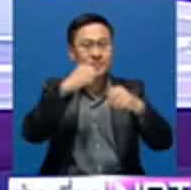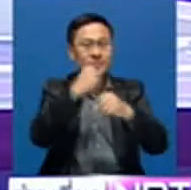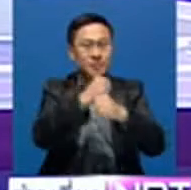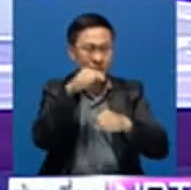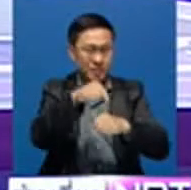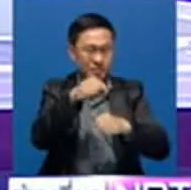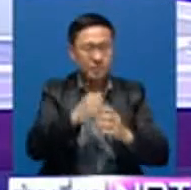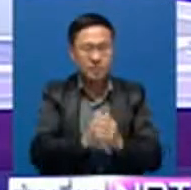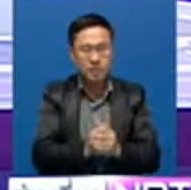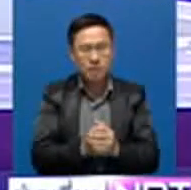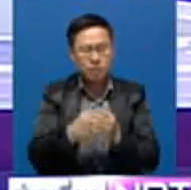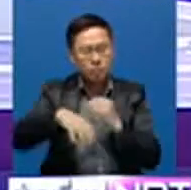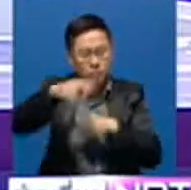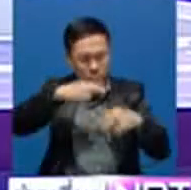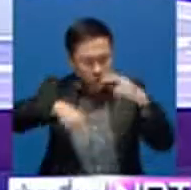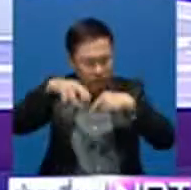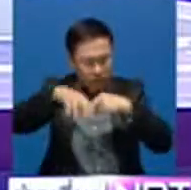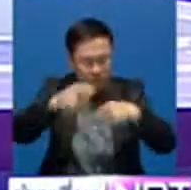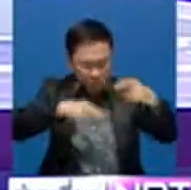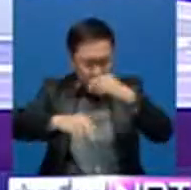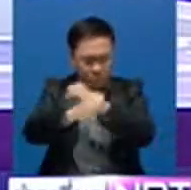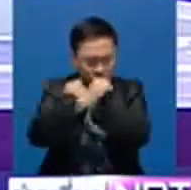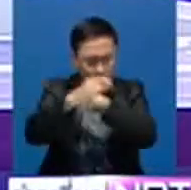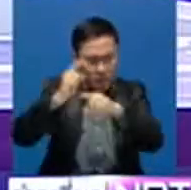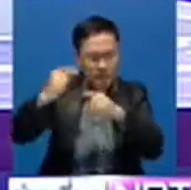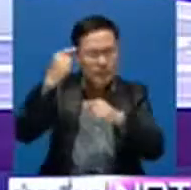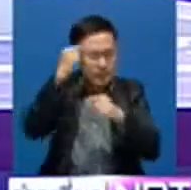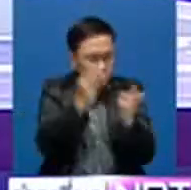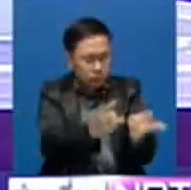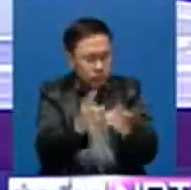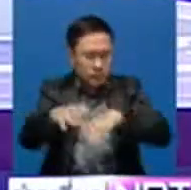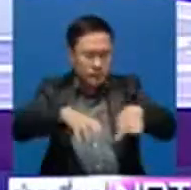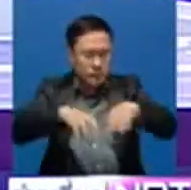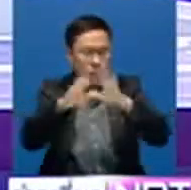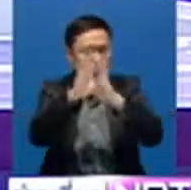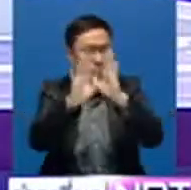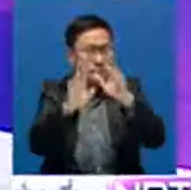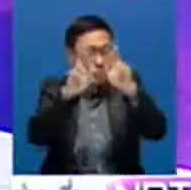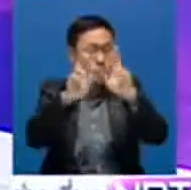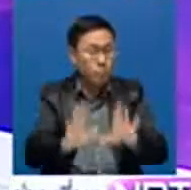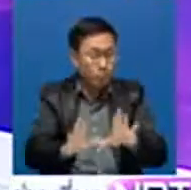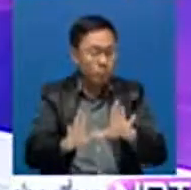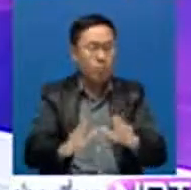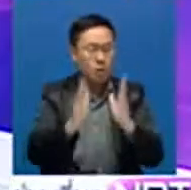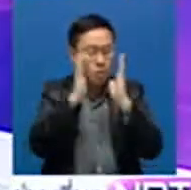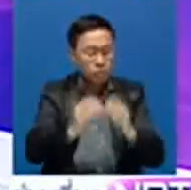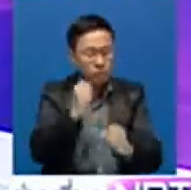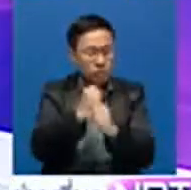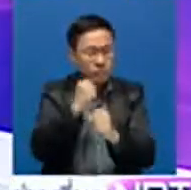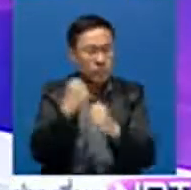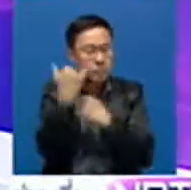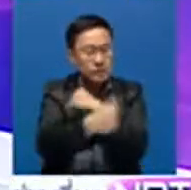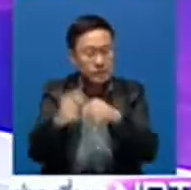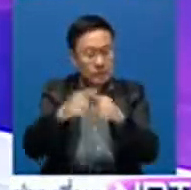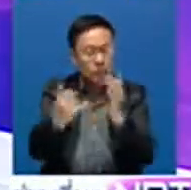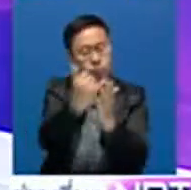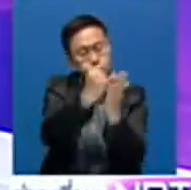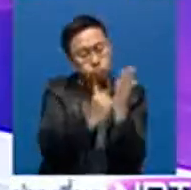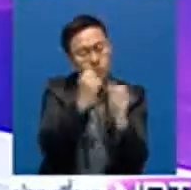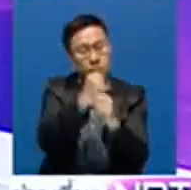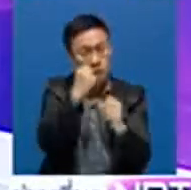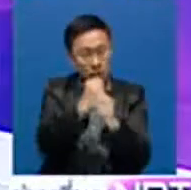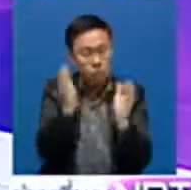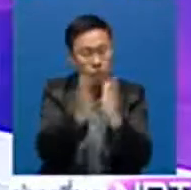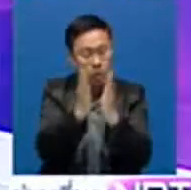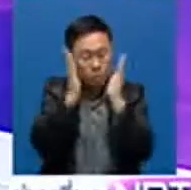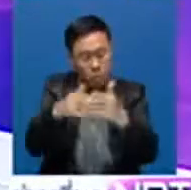และหน่วยงานด้านความมั่นคงนะคะก็เร่งหามาตรการจัดระเบียบแรงงานต่างด้าวและมาตรการดำเนินการเกี่ยวกับผู้ที่หนีไปการ